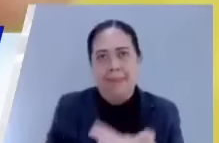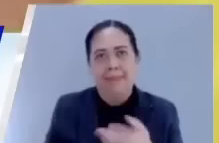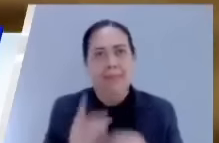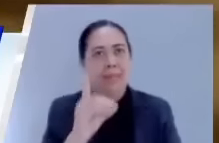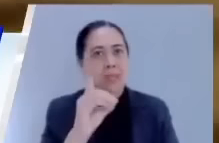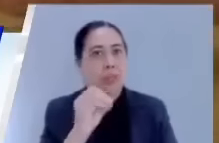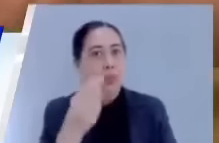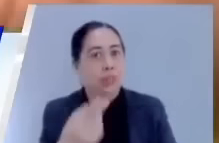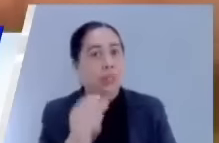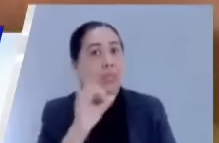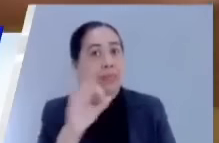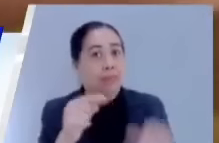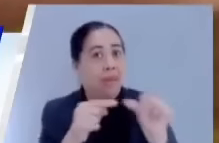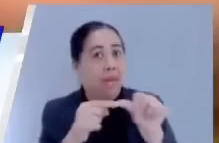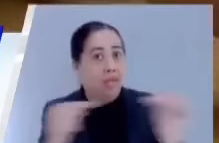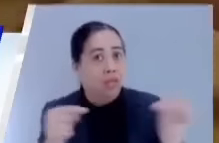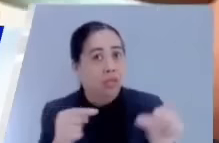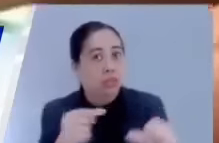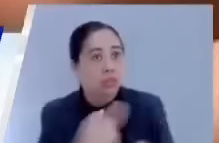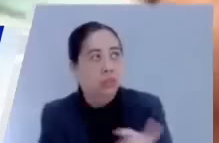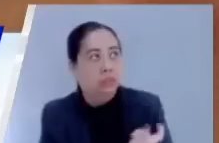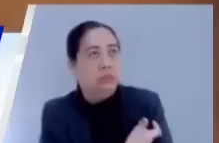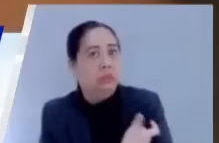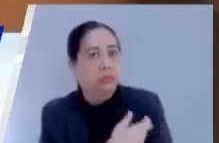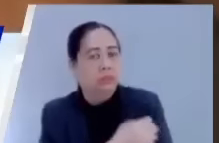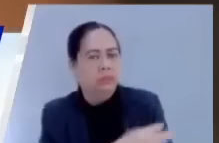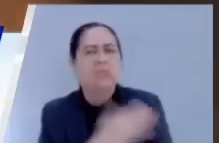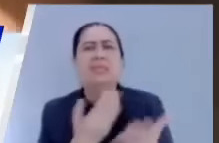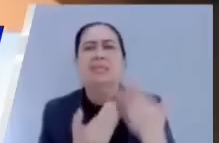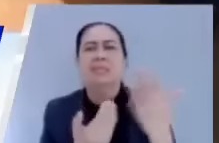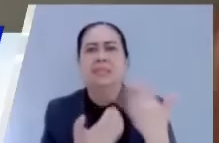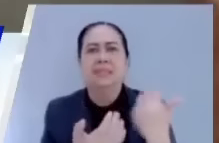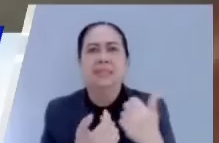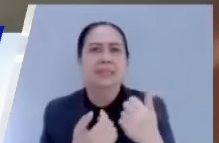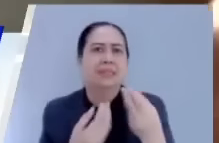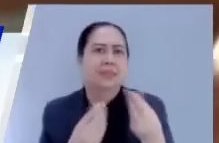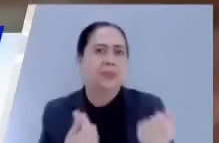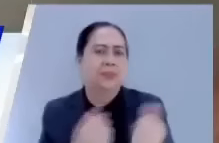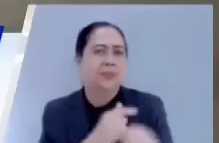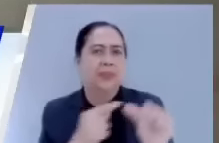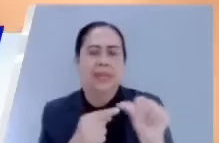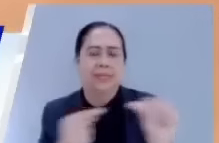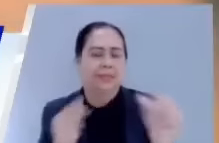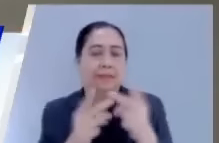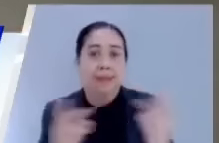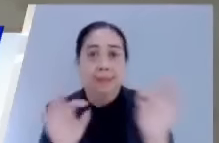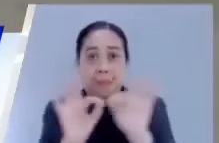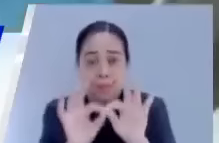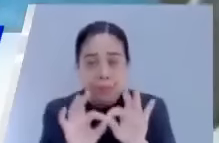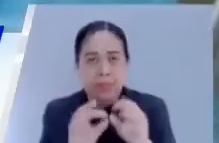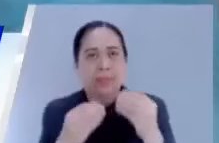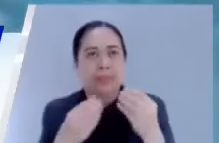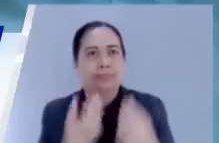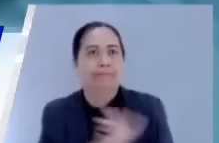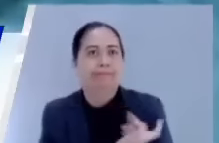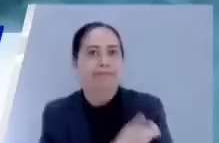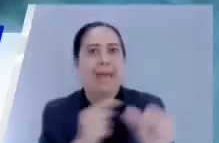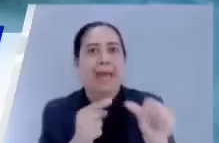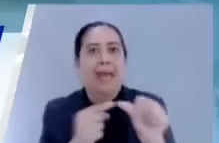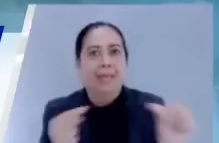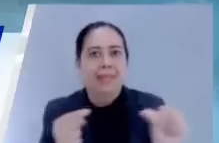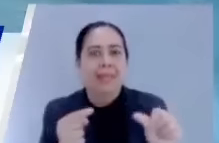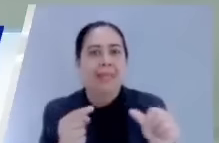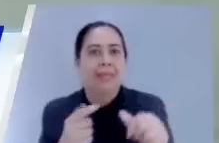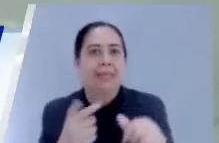allergic reaction. At madali lang gamutin yung allergy. So, very important, mabigyan siya ng anti-allergy. At malaman ka agad